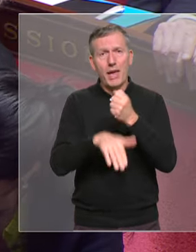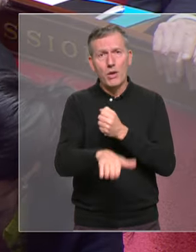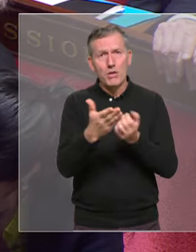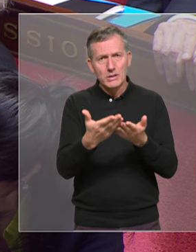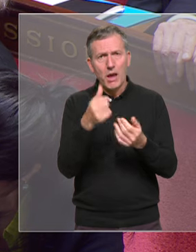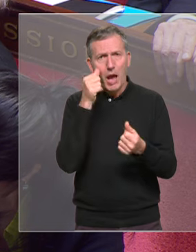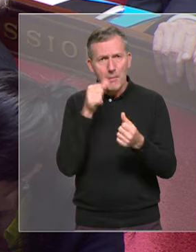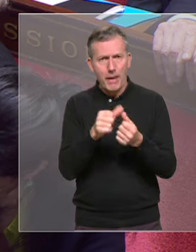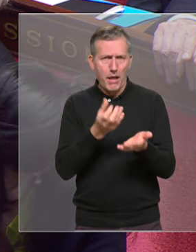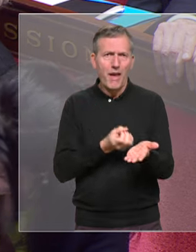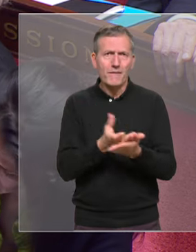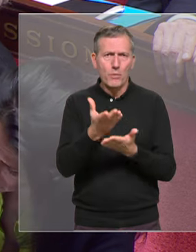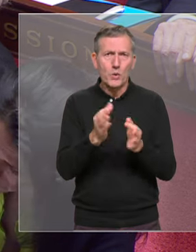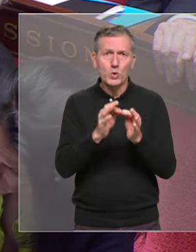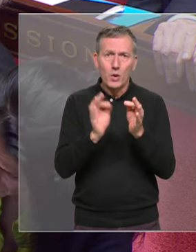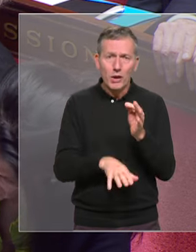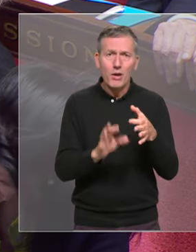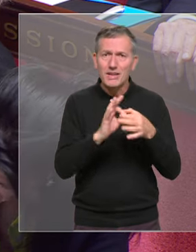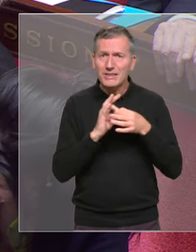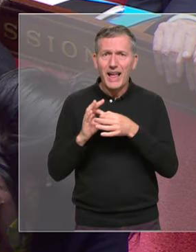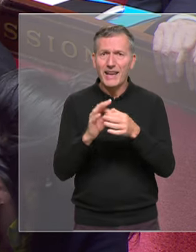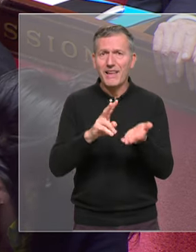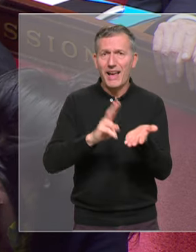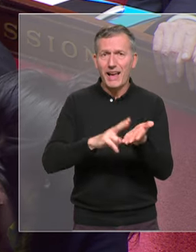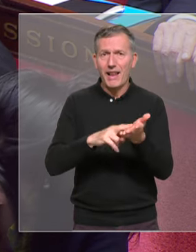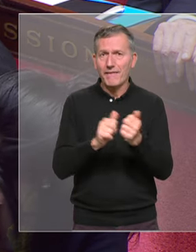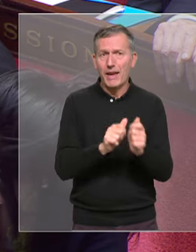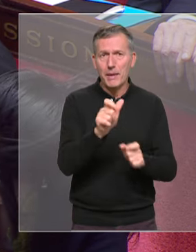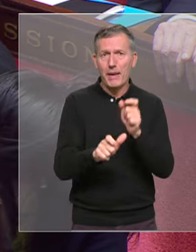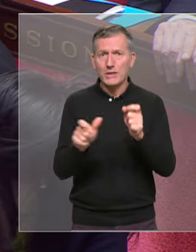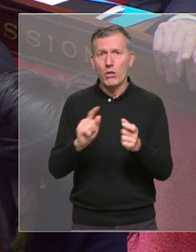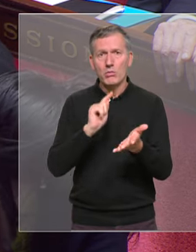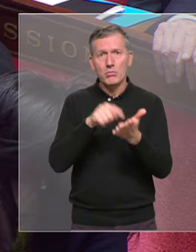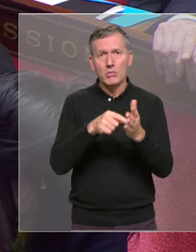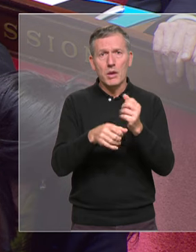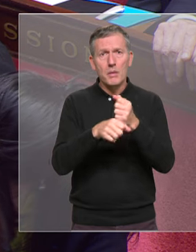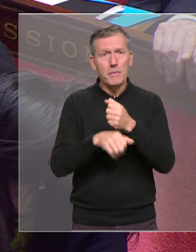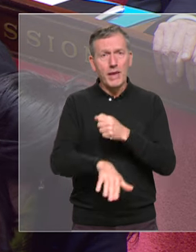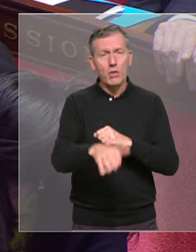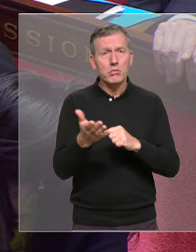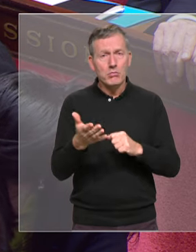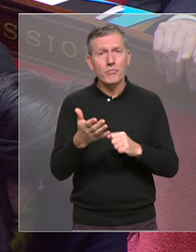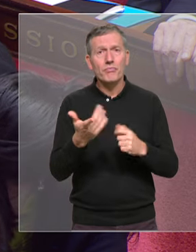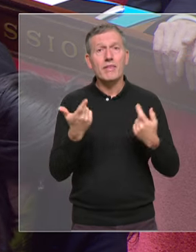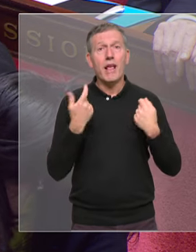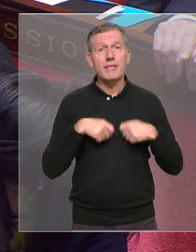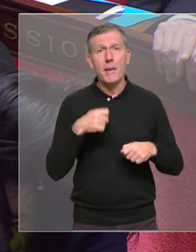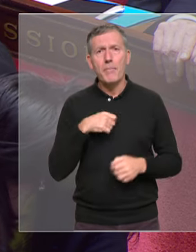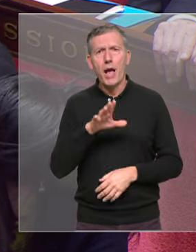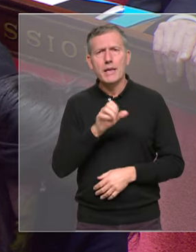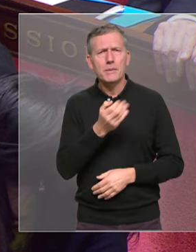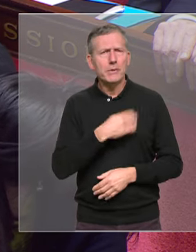C'était une solidarité réelle avec nos compatriotes à Mayotte. Cette dépense est prise en charge